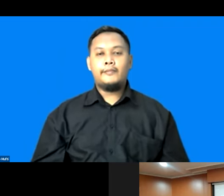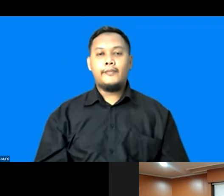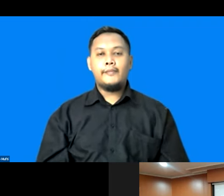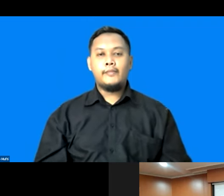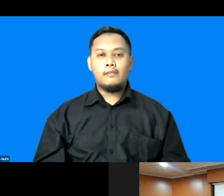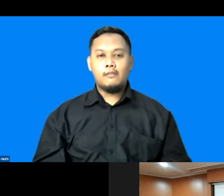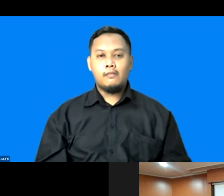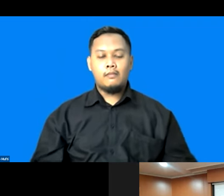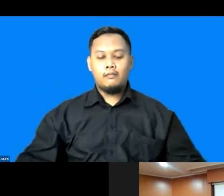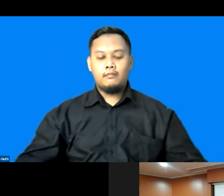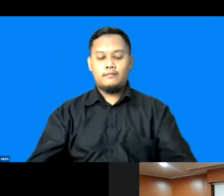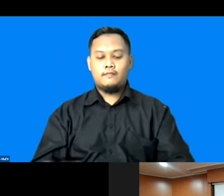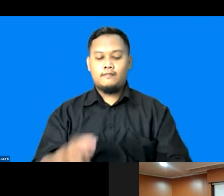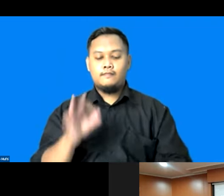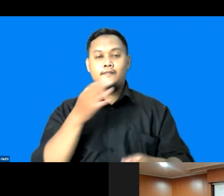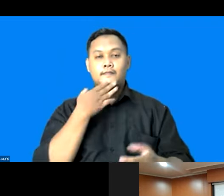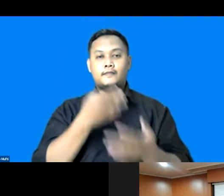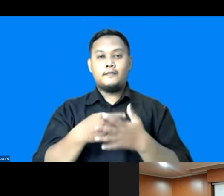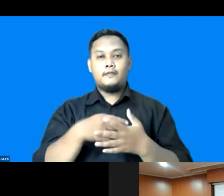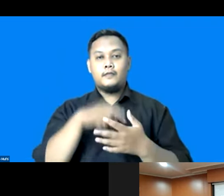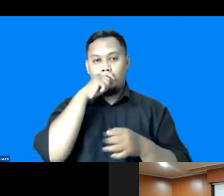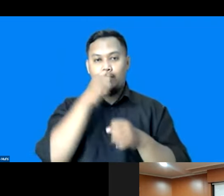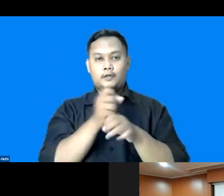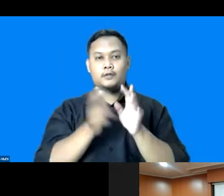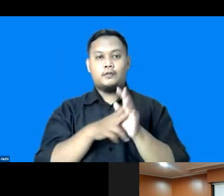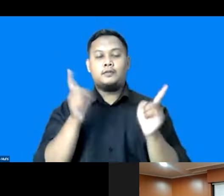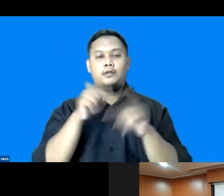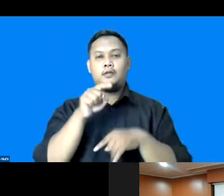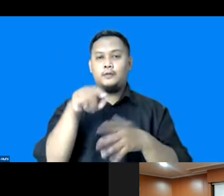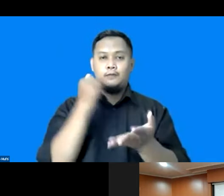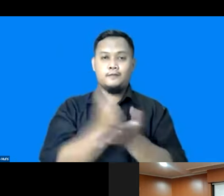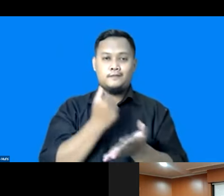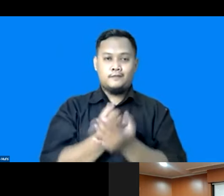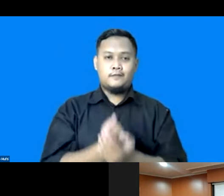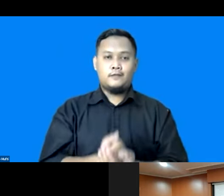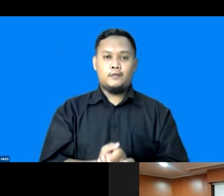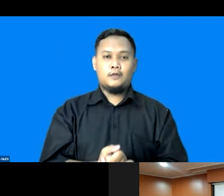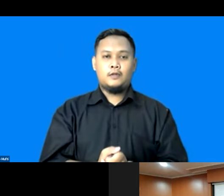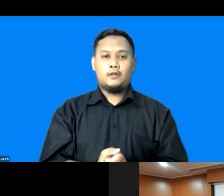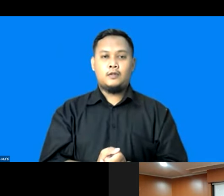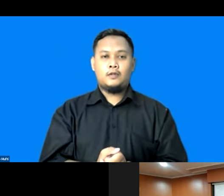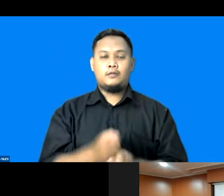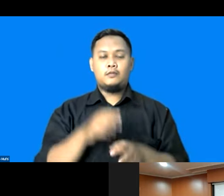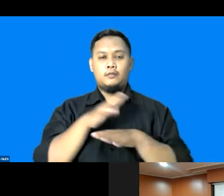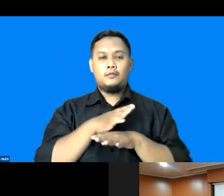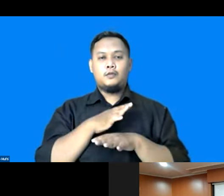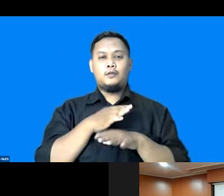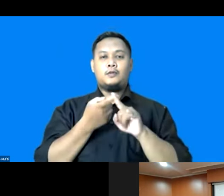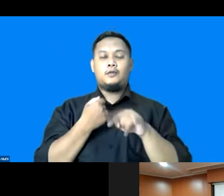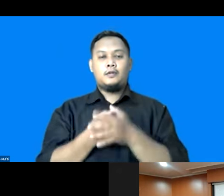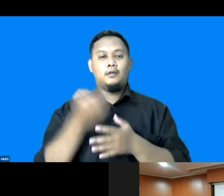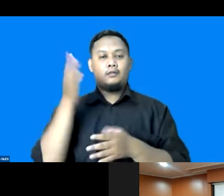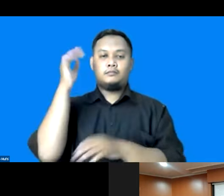Ya. Baik, terima kasih Pak Gun. Jadi ini sebenarnya sangat dibutuhkan, jadi dari yang dipaparkan,